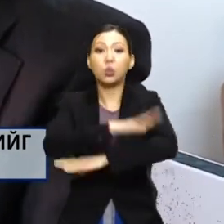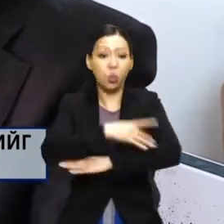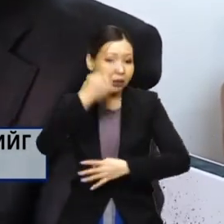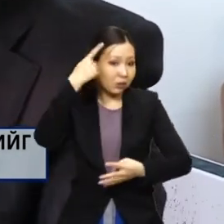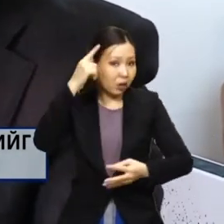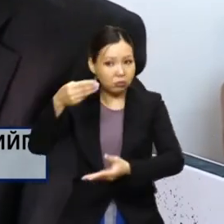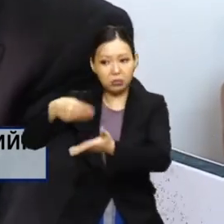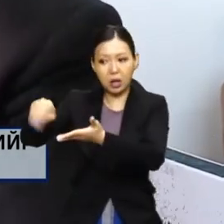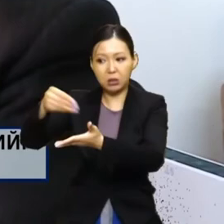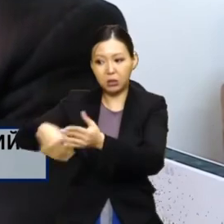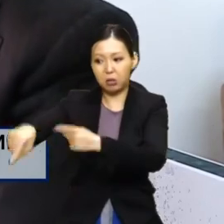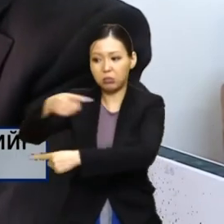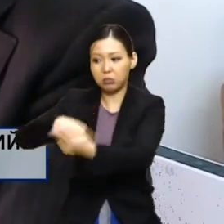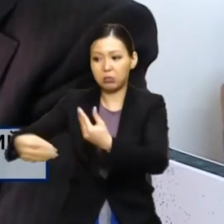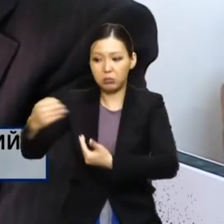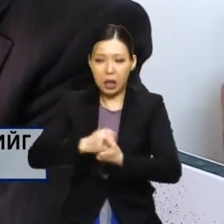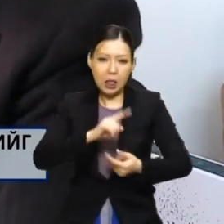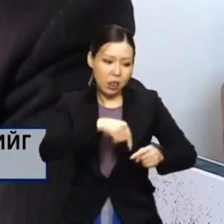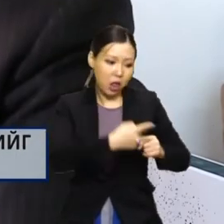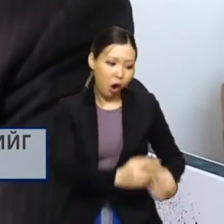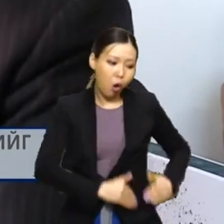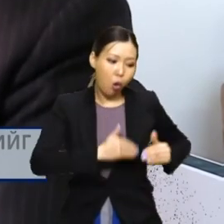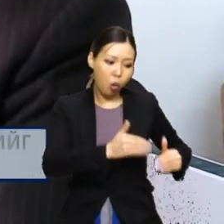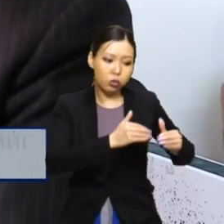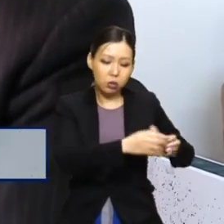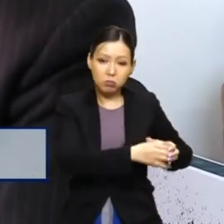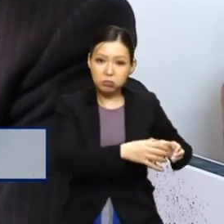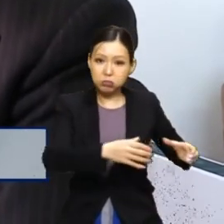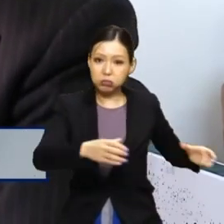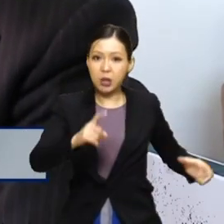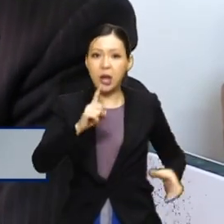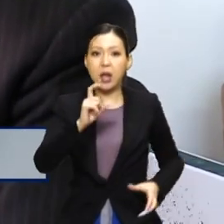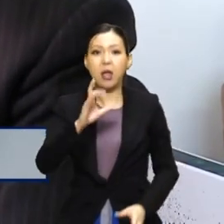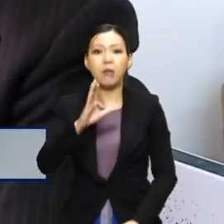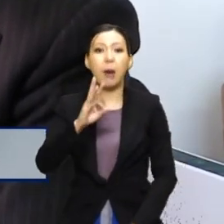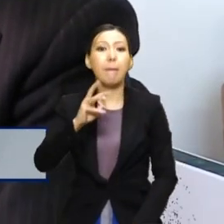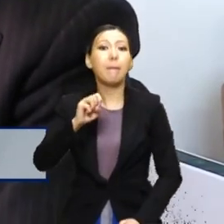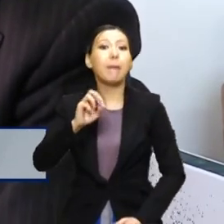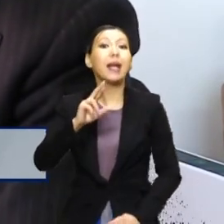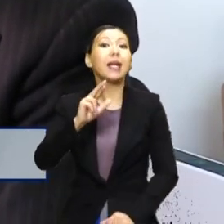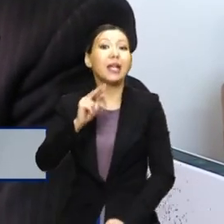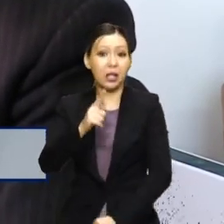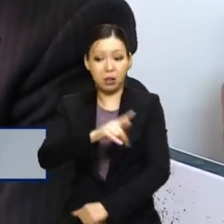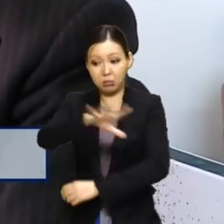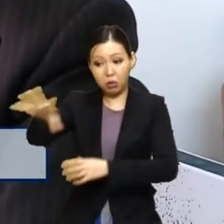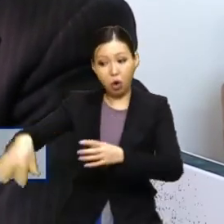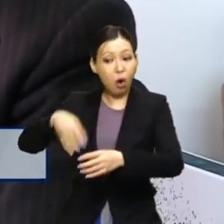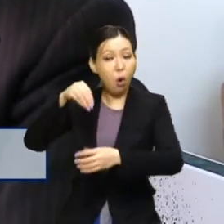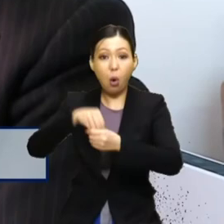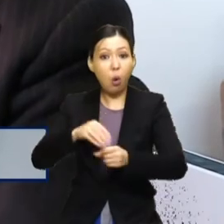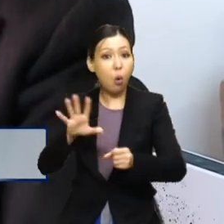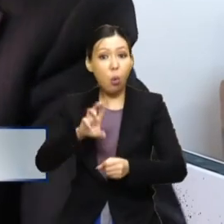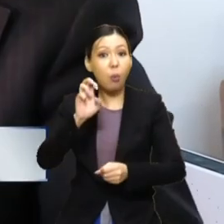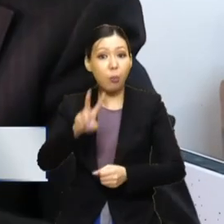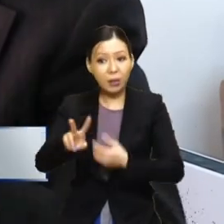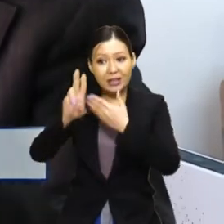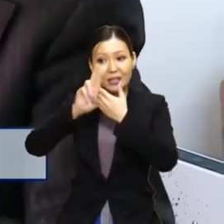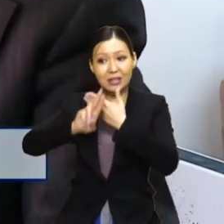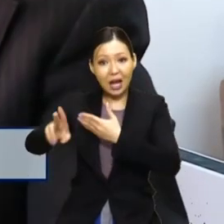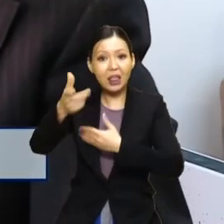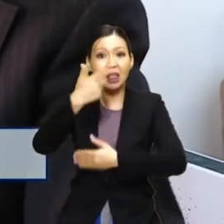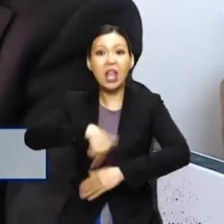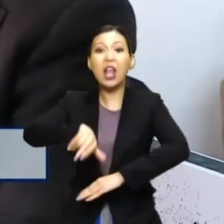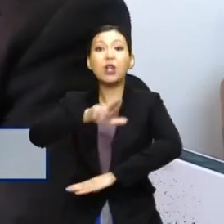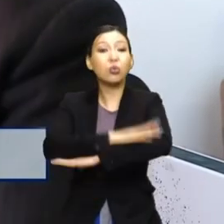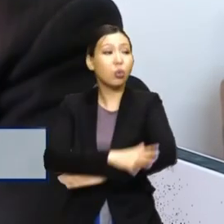реалити авч ахаад эрдэм хэмжээ өгчүүлдэг. Энэ хэм маяг руу энэ корпорацийн засаг руу зарчим руу л орохгүй цаашдаа их сургуулиуд ингээд